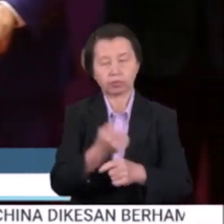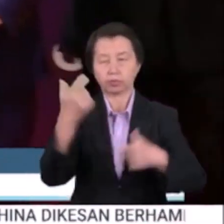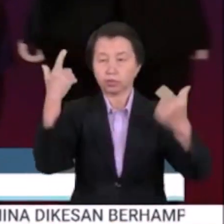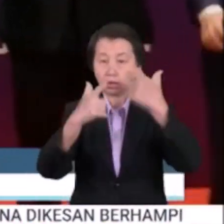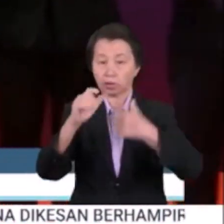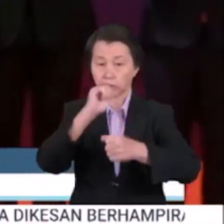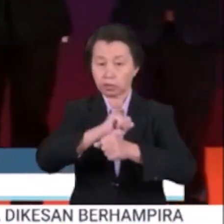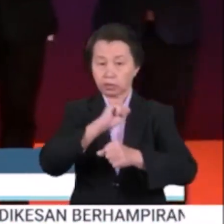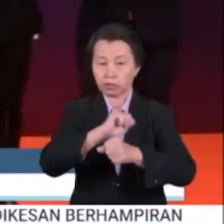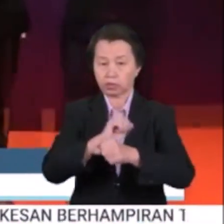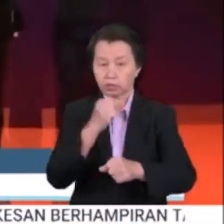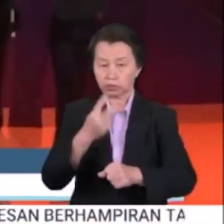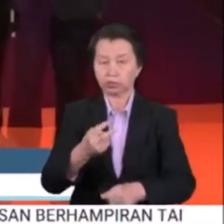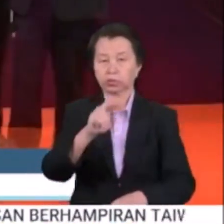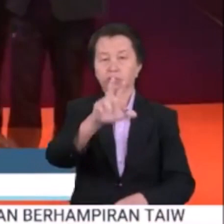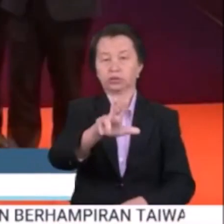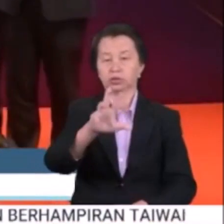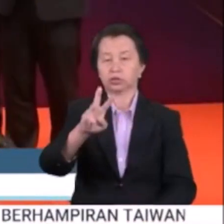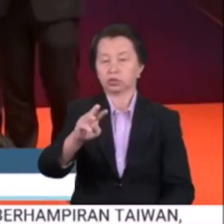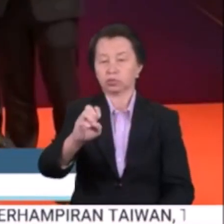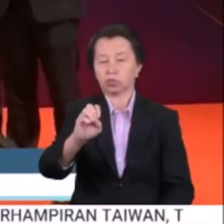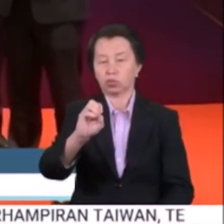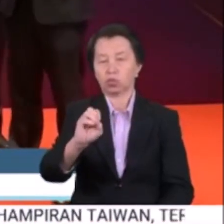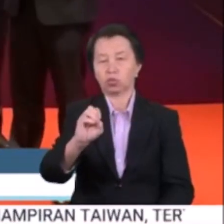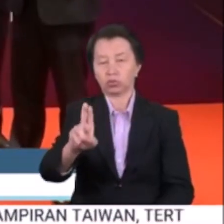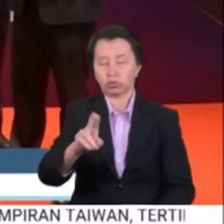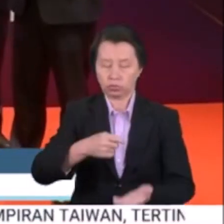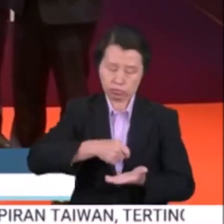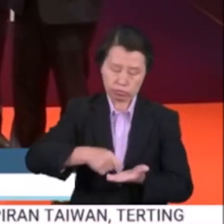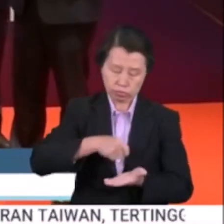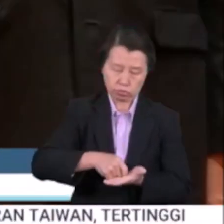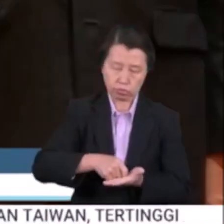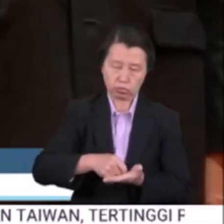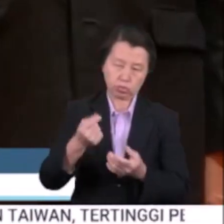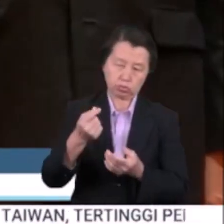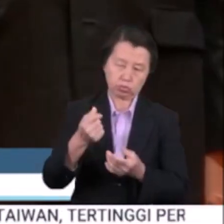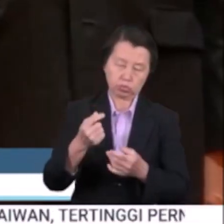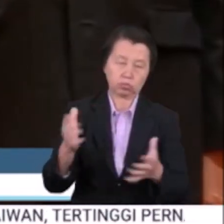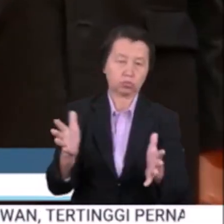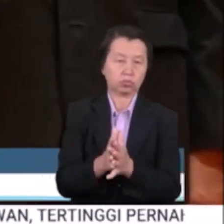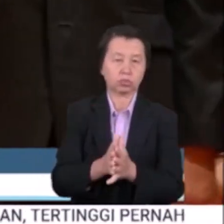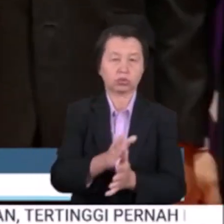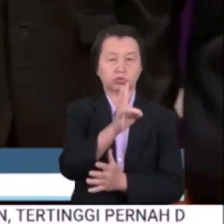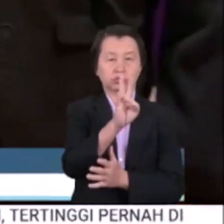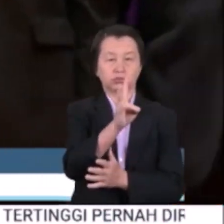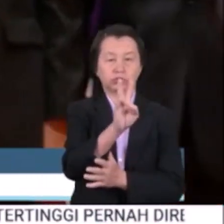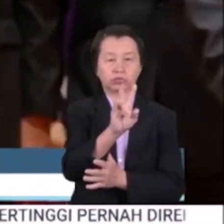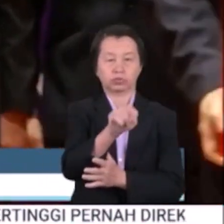itu juga menyaksikan 3 MOU dimeterai dengan anggaran nilai pelaburan sehingga